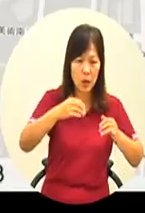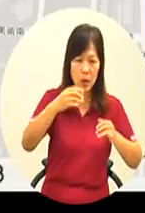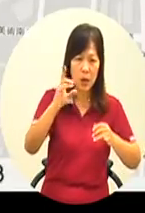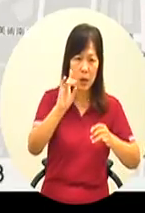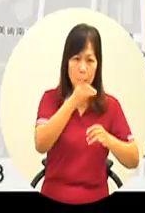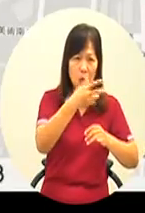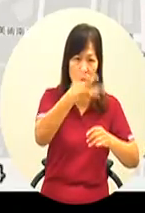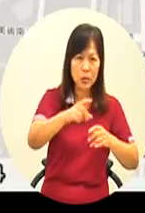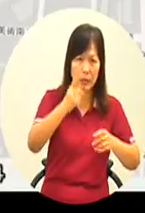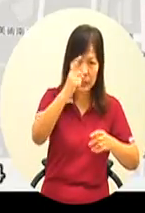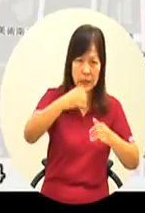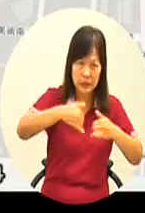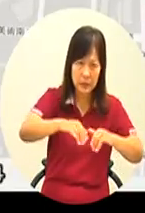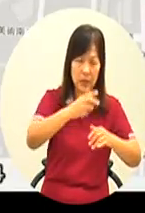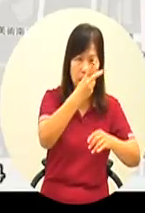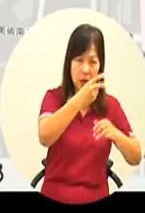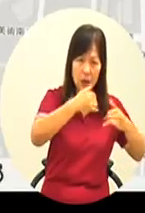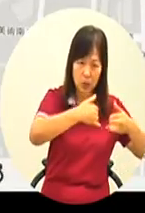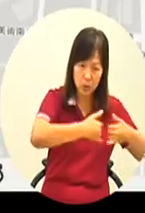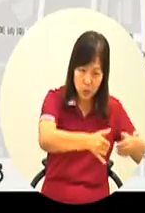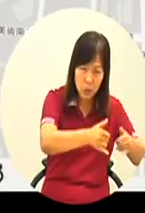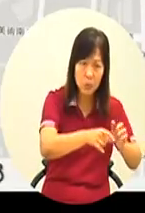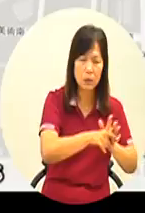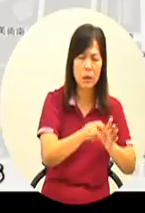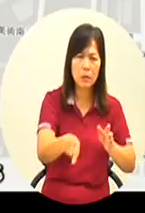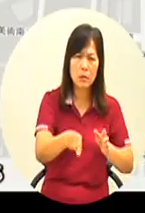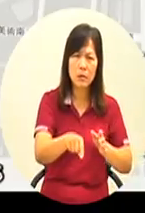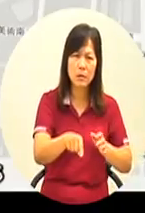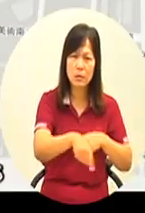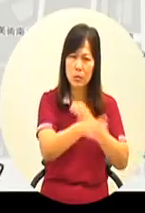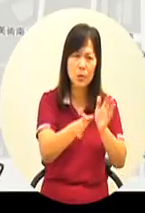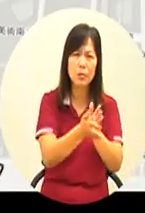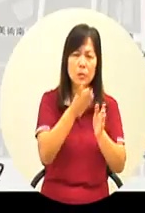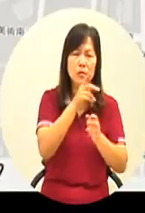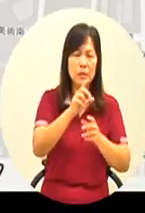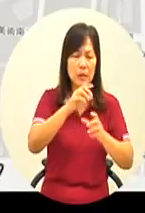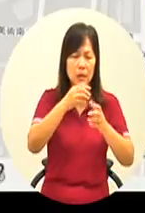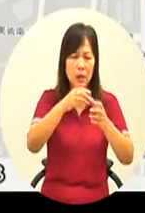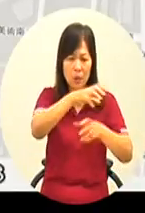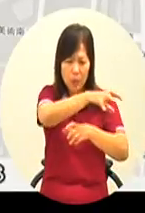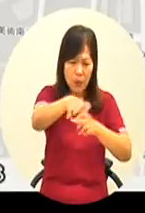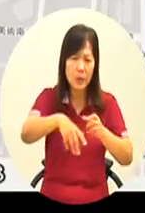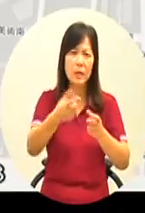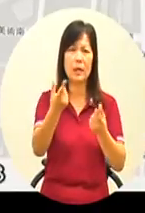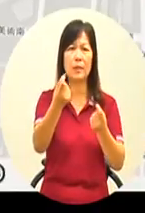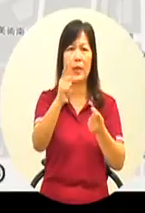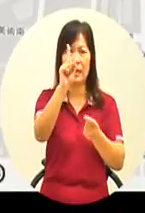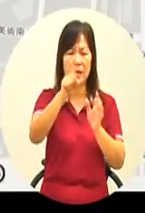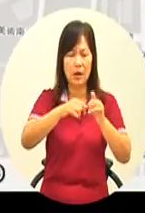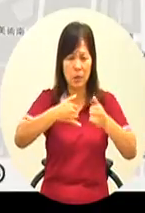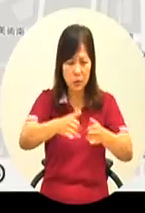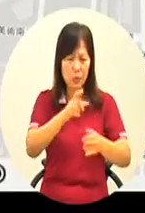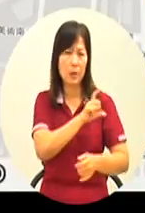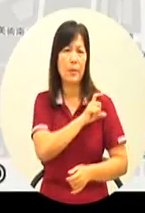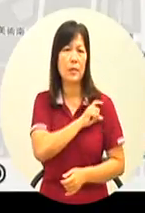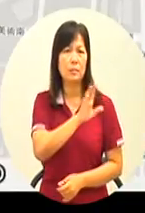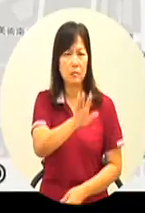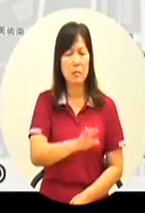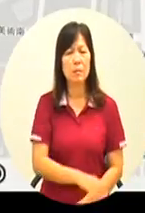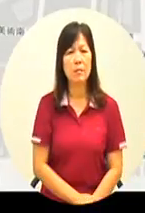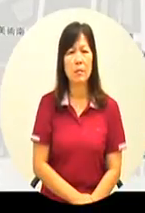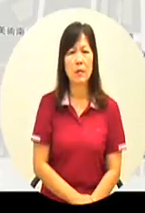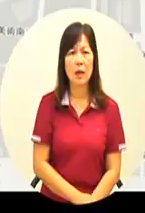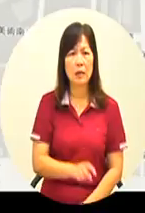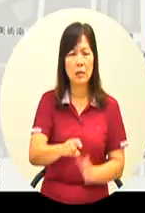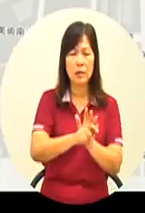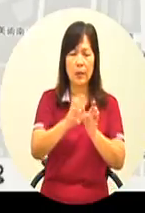路。好，那这边都是。我们所讲的美术馆特区、内围皮特区里面的一些道路命名，好，那这是